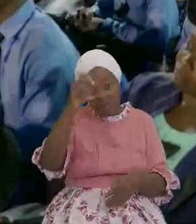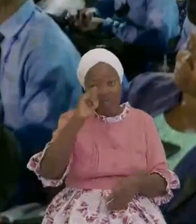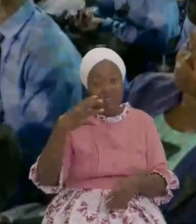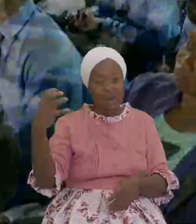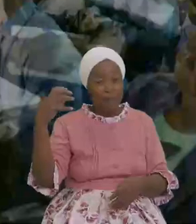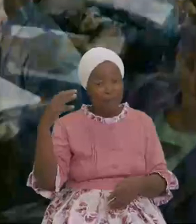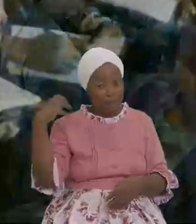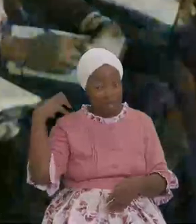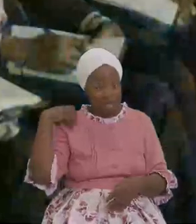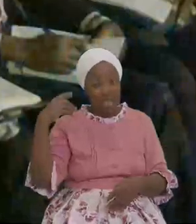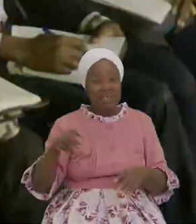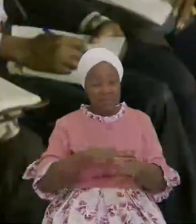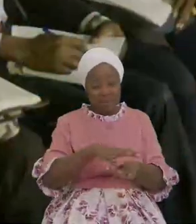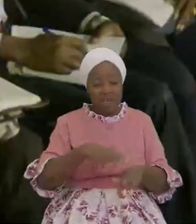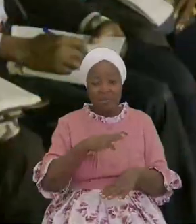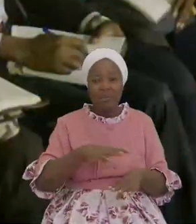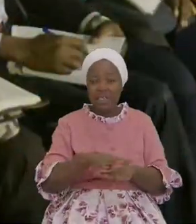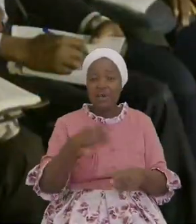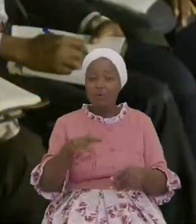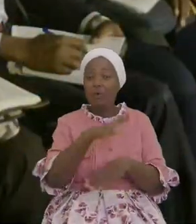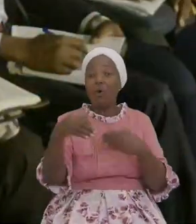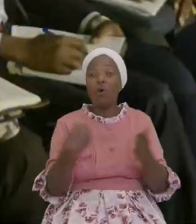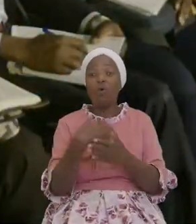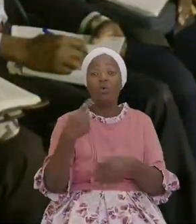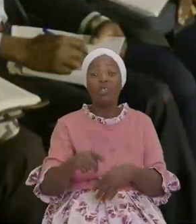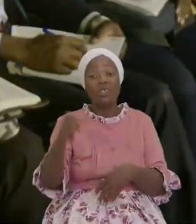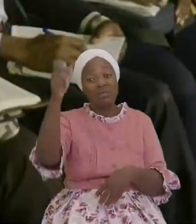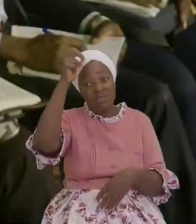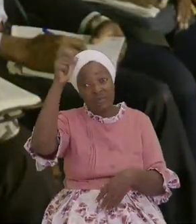il est le maître, le chef de tous les démons.